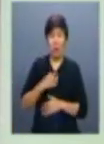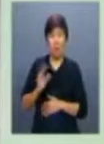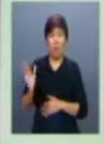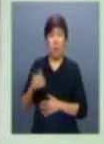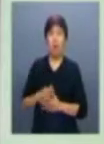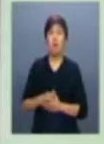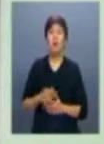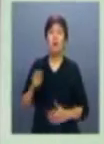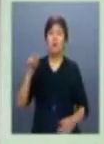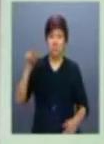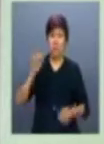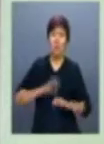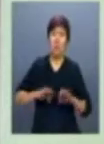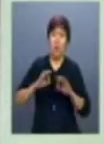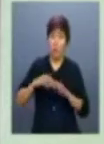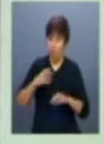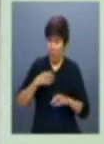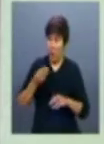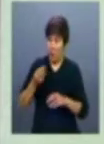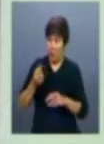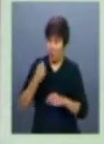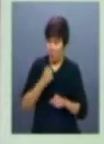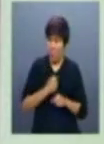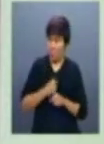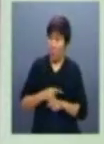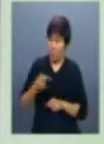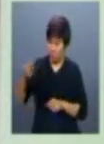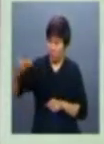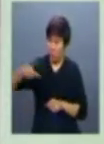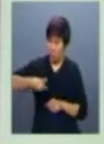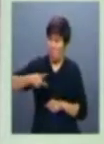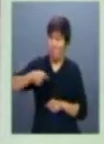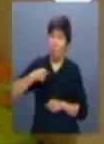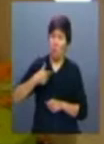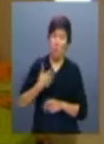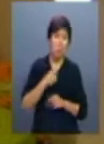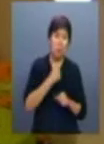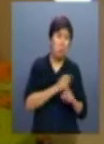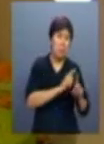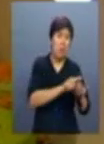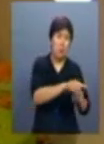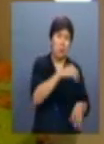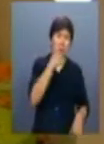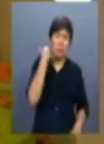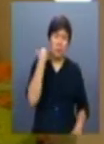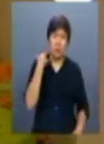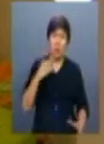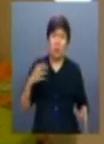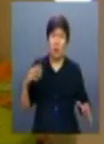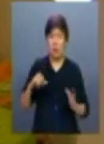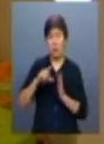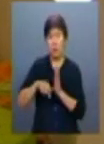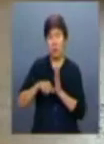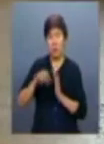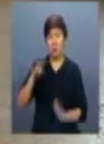เขาก็ต้องประสานมาเรามีงานอื่นที่จะทำอีกเยอะแยะนะครับเลขาธิการ